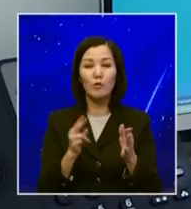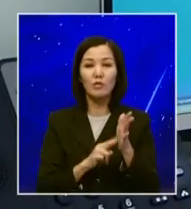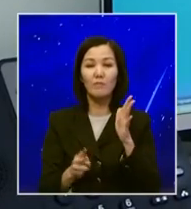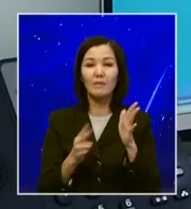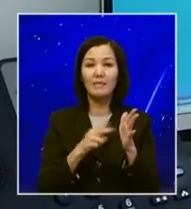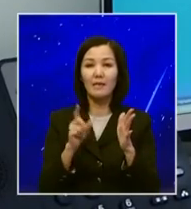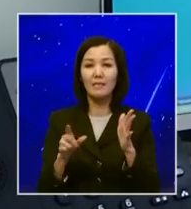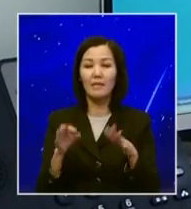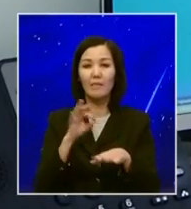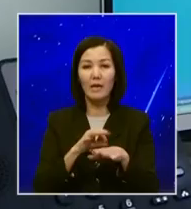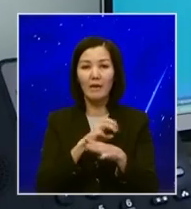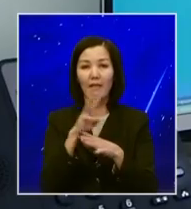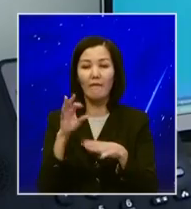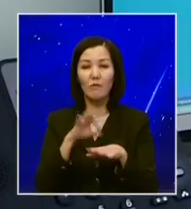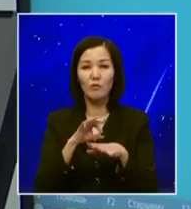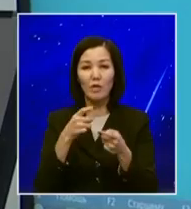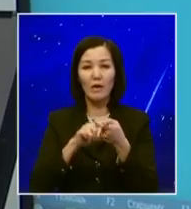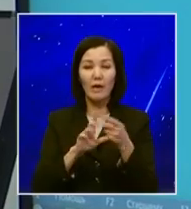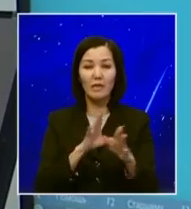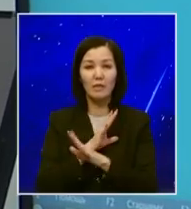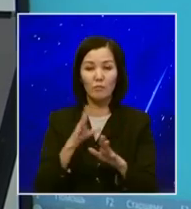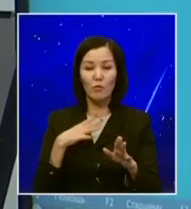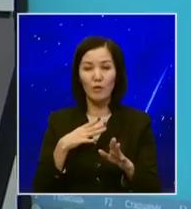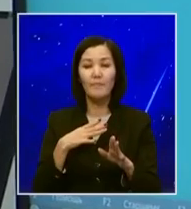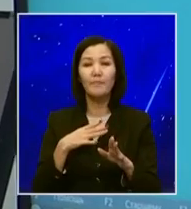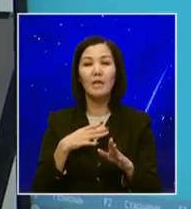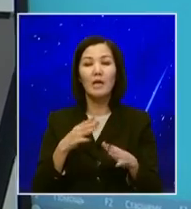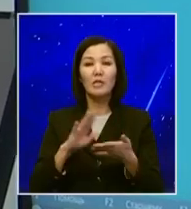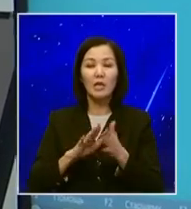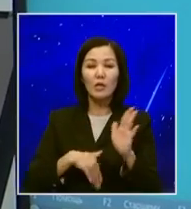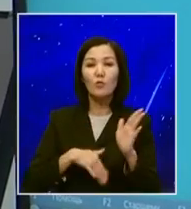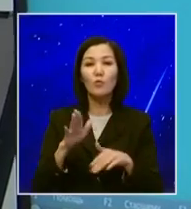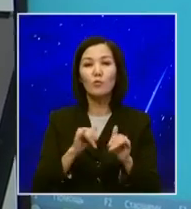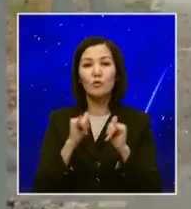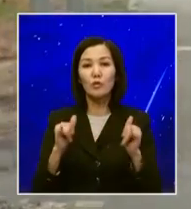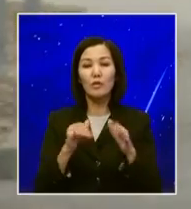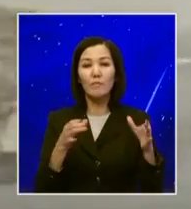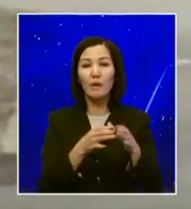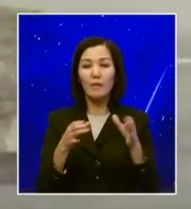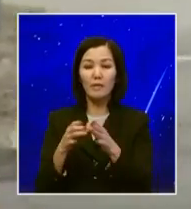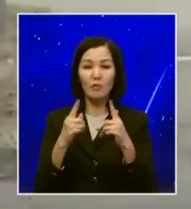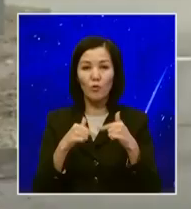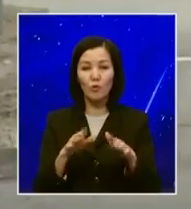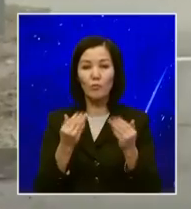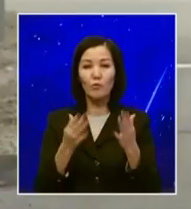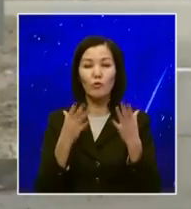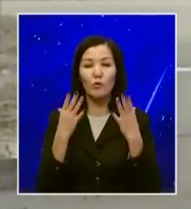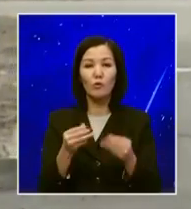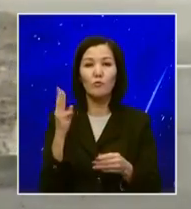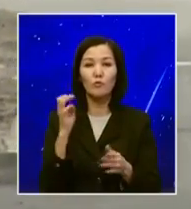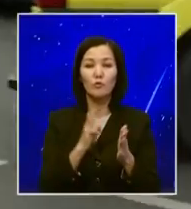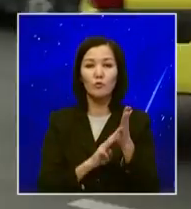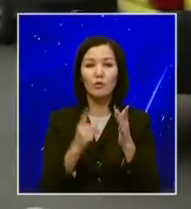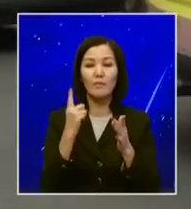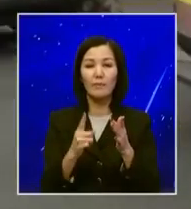тұрғын тәж-тажалынан қайтыс болды. Ахуалды жақсарту мақсатында аймақтарда мобильді бригадалар құрылған. Бүгінге